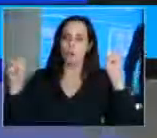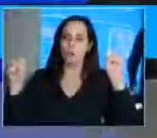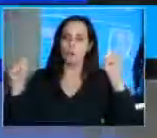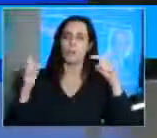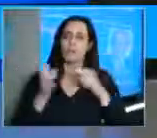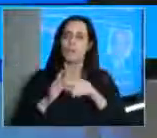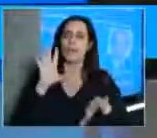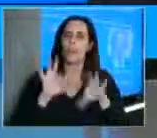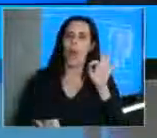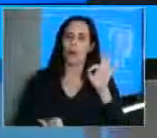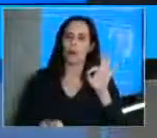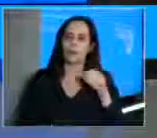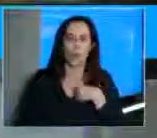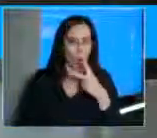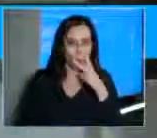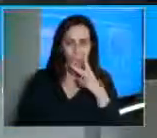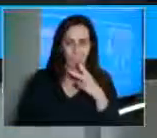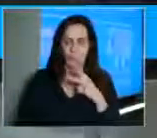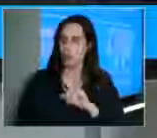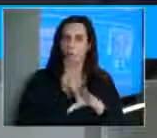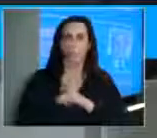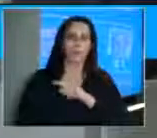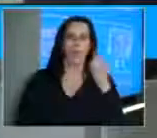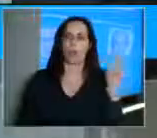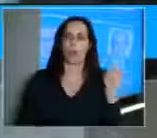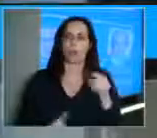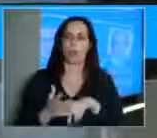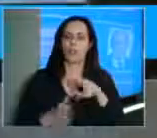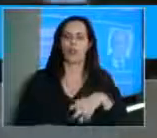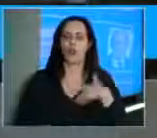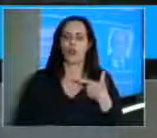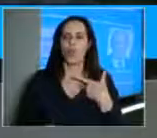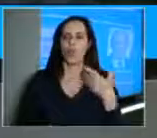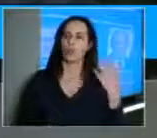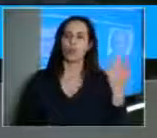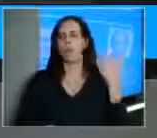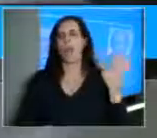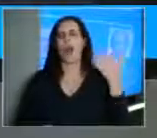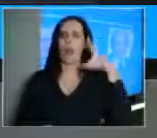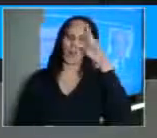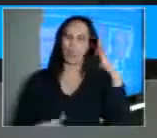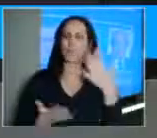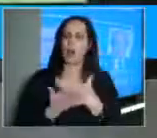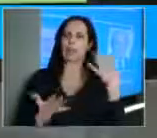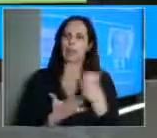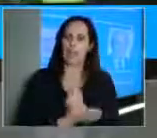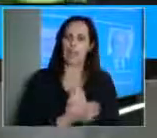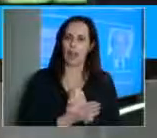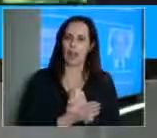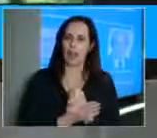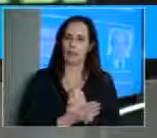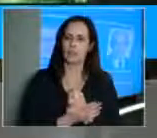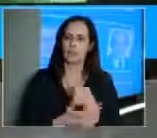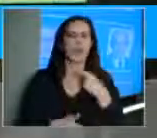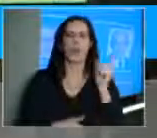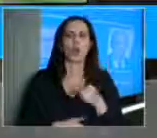אחר בשביל ללכת להצביע, ואנחנו רואים שאין נכונות ללכת, כי יש איזושהי תחושת שעננות שכאילו הליכוד כבר מנצח